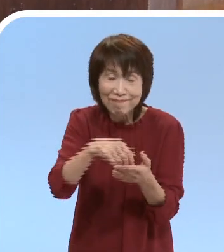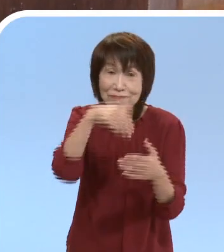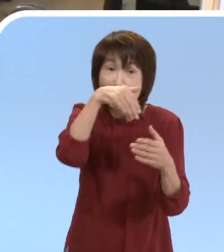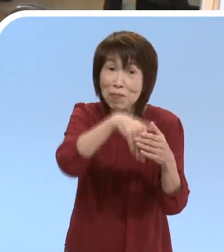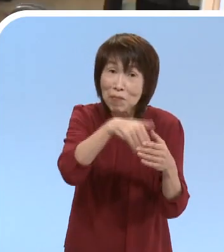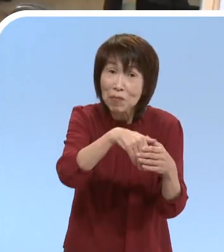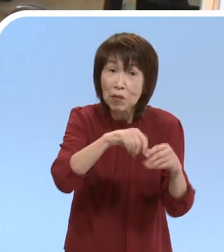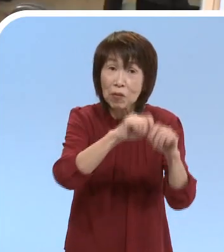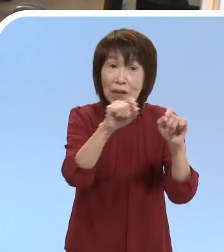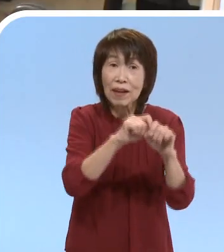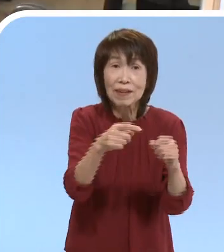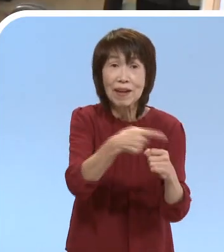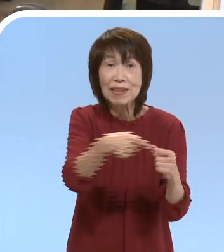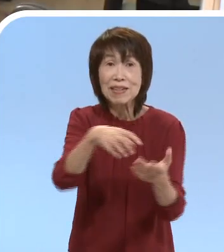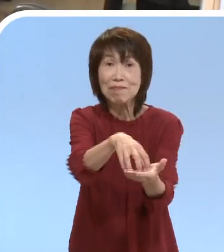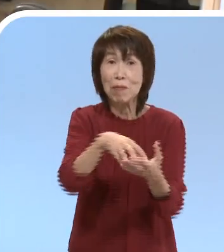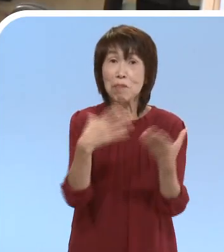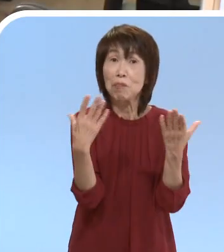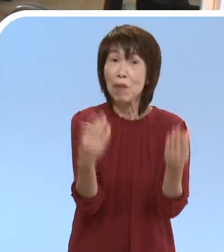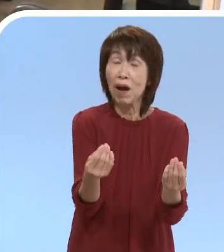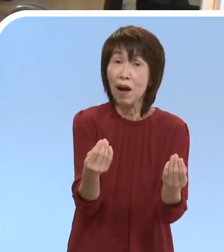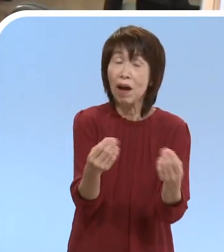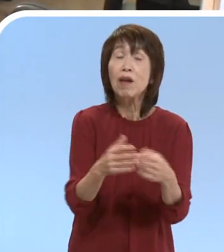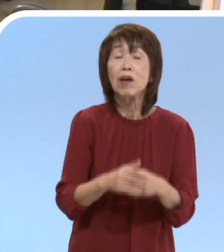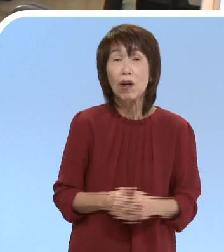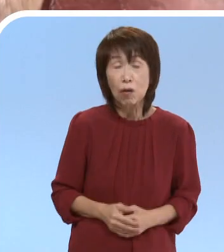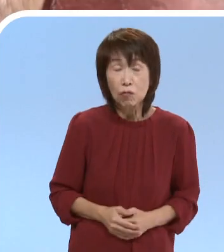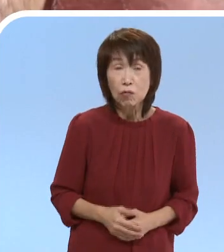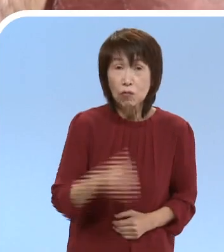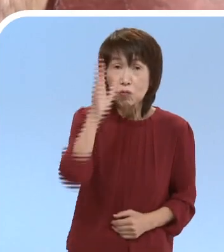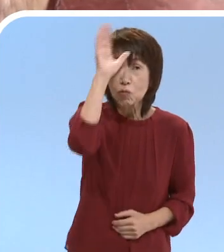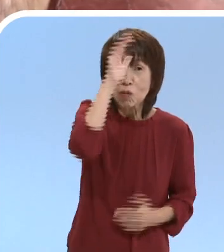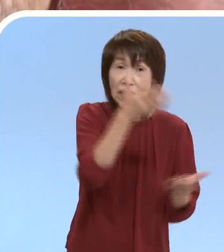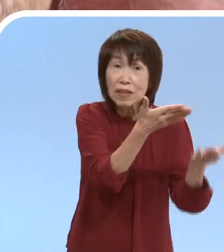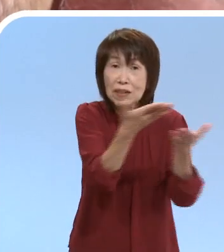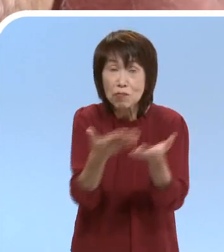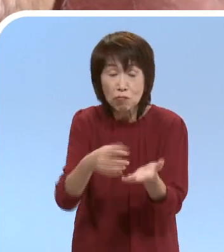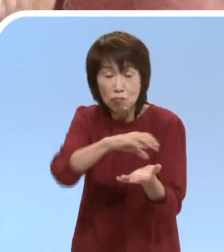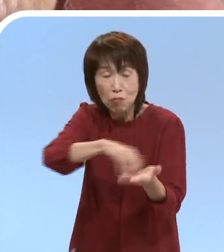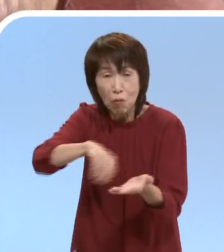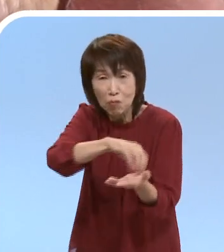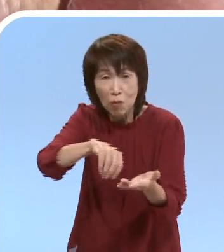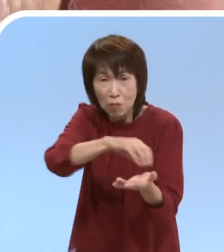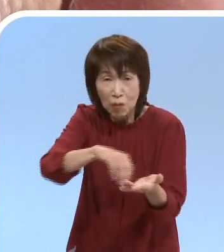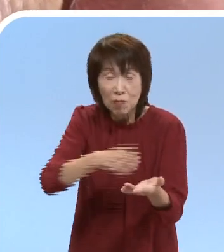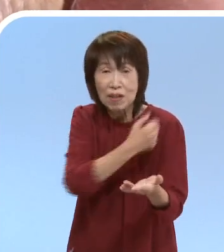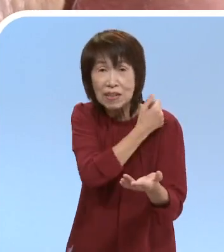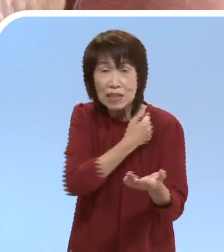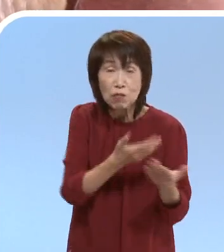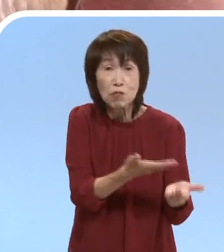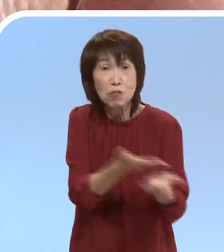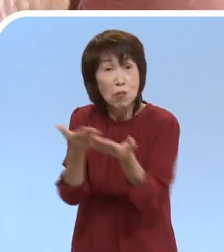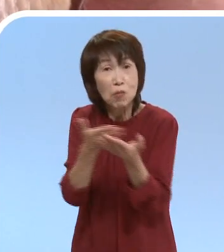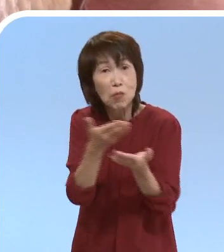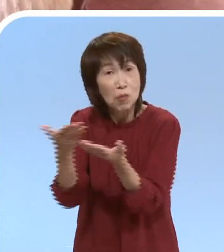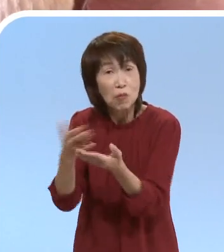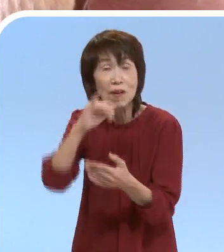に。バンス100日鶏の加工は全て JA みのりで行っているんです